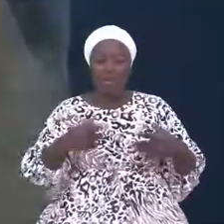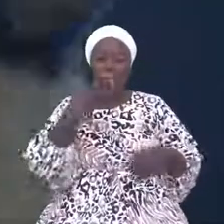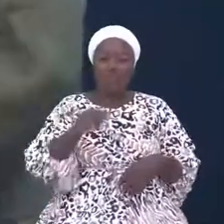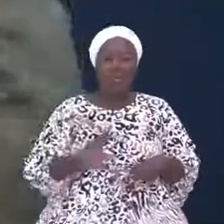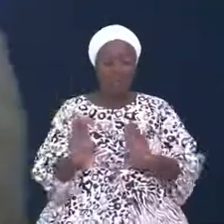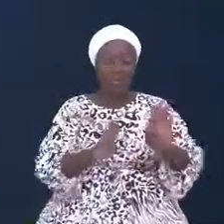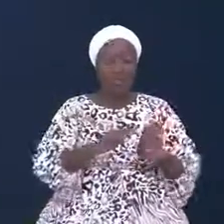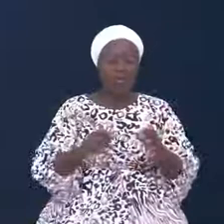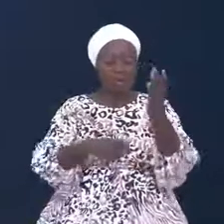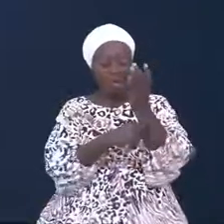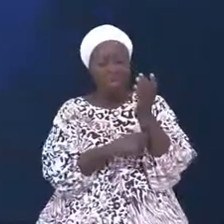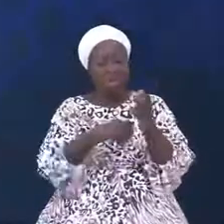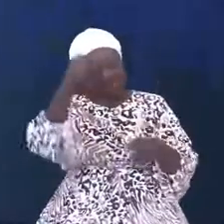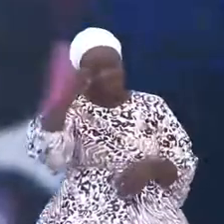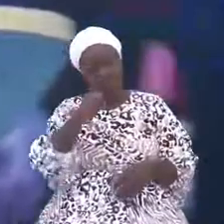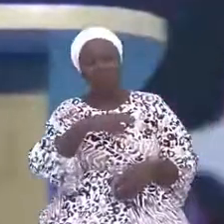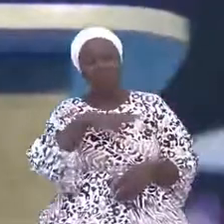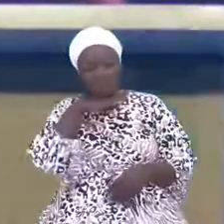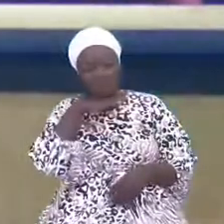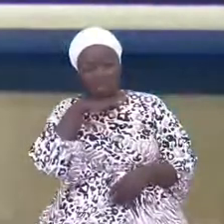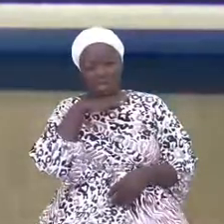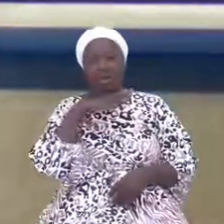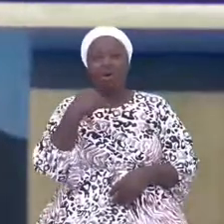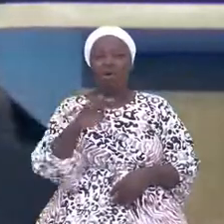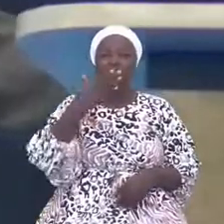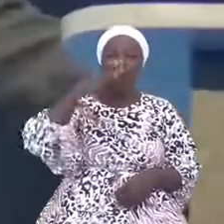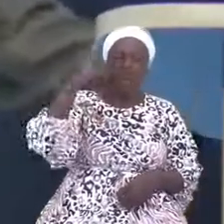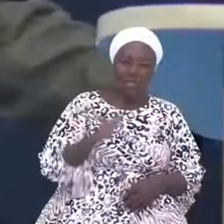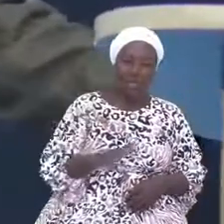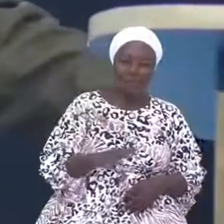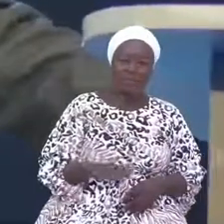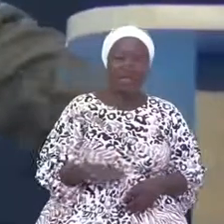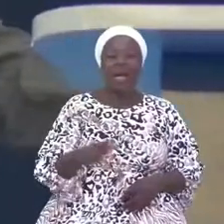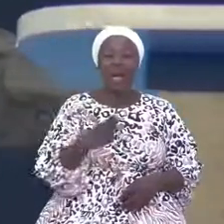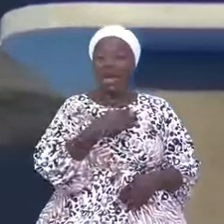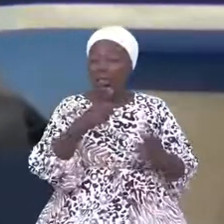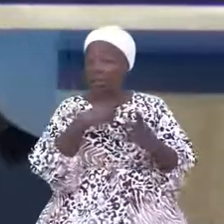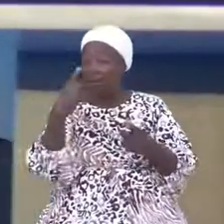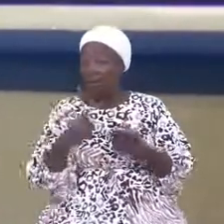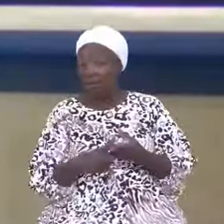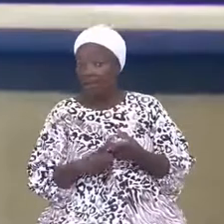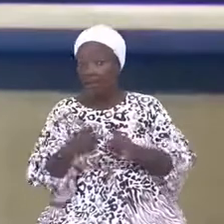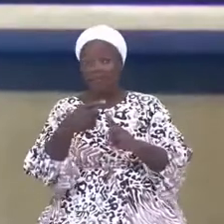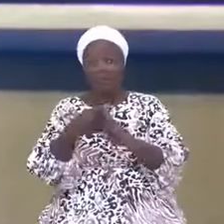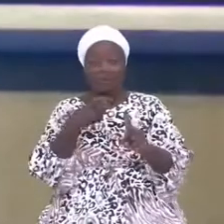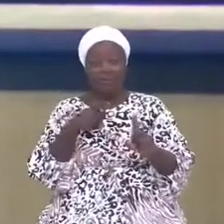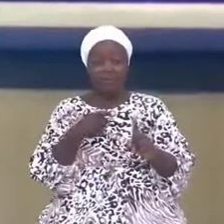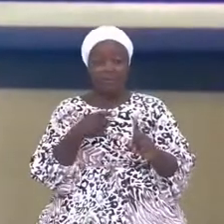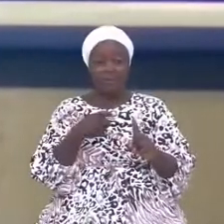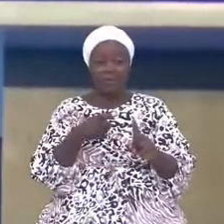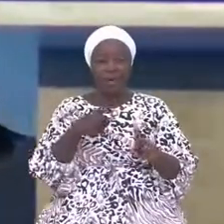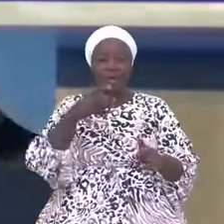l'addiction, au mauvais comportement, à la sensualité, à la désobéissance, à la souillure, au mal,